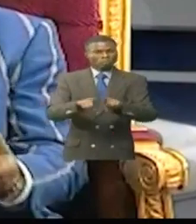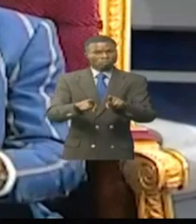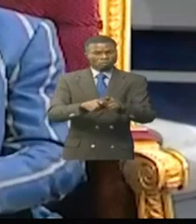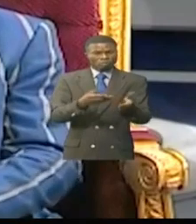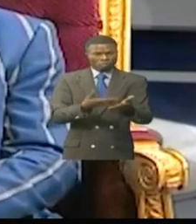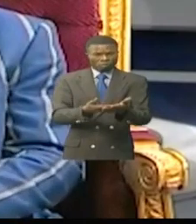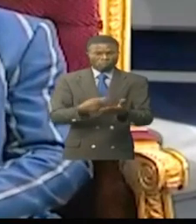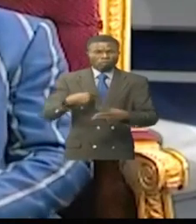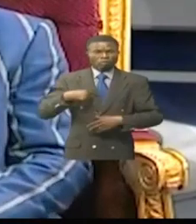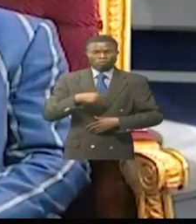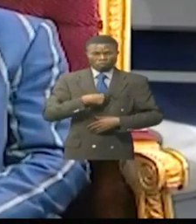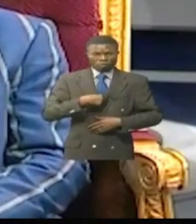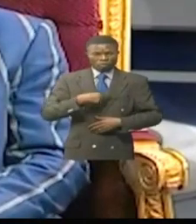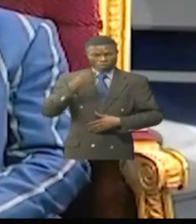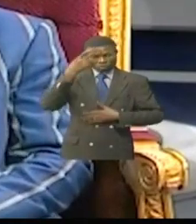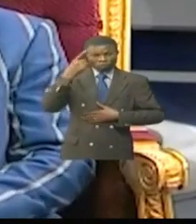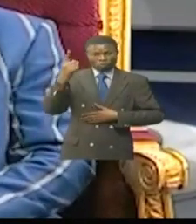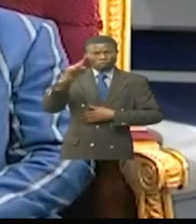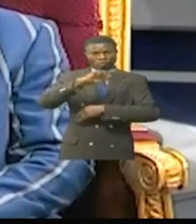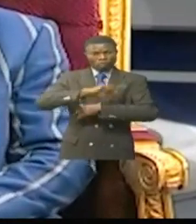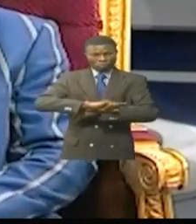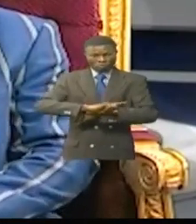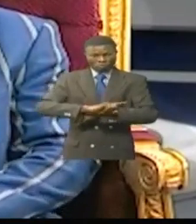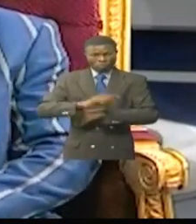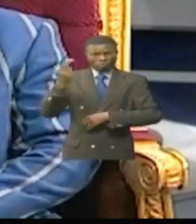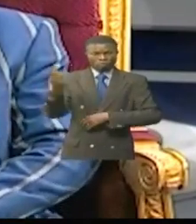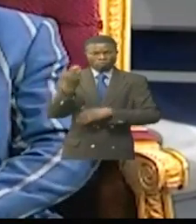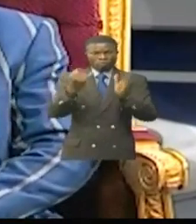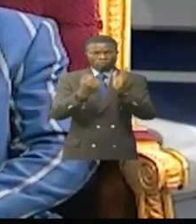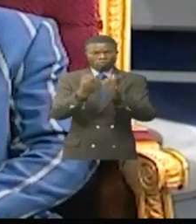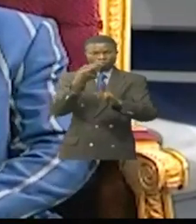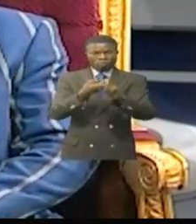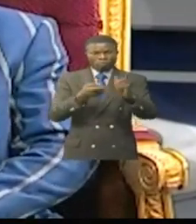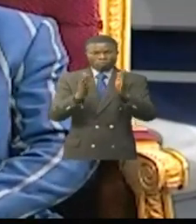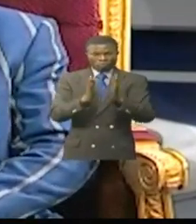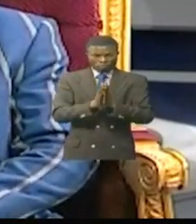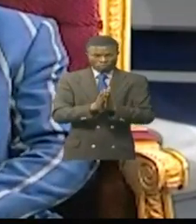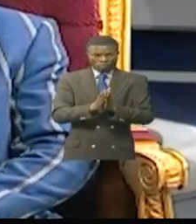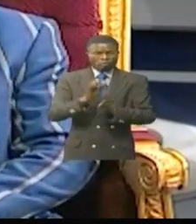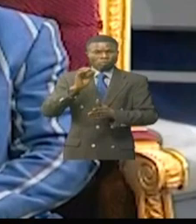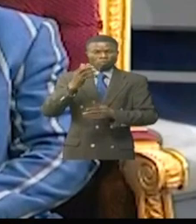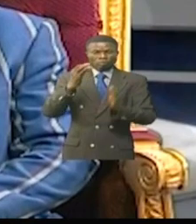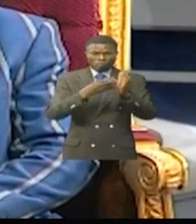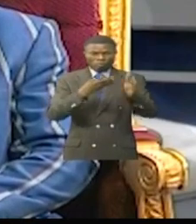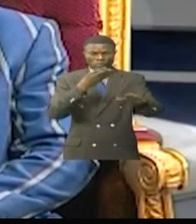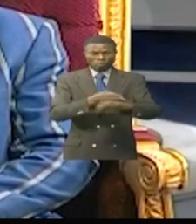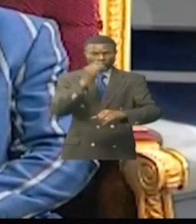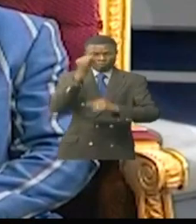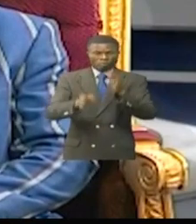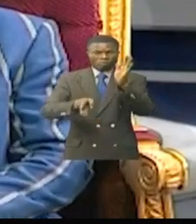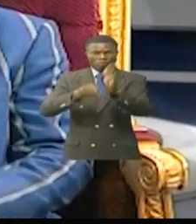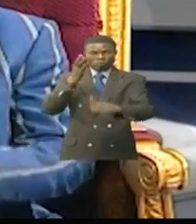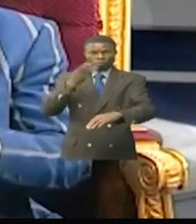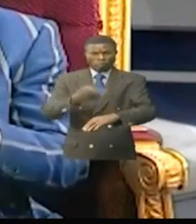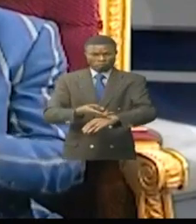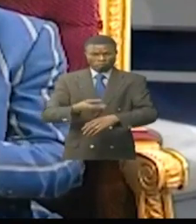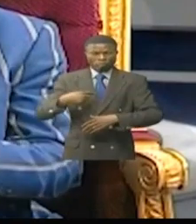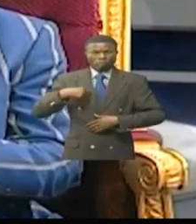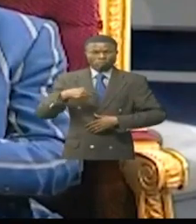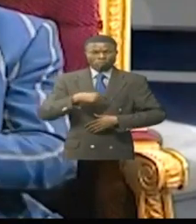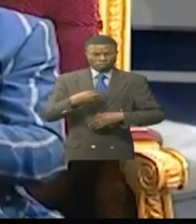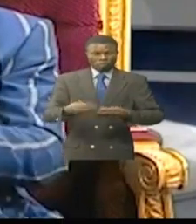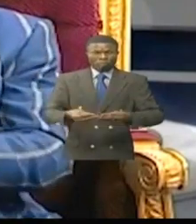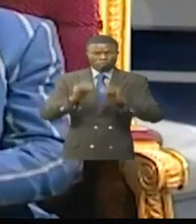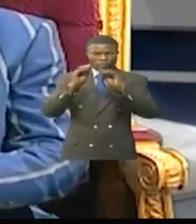donc nous disons là que c'est pour un jour, le 26 octobre, ça sera de 9h à 14h. Et nous allons